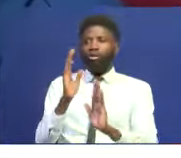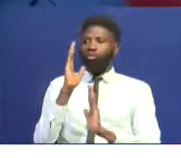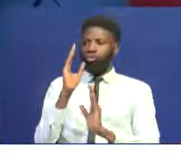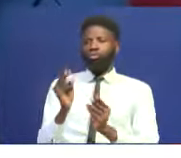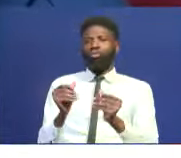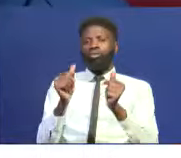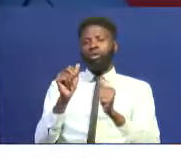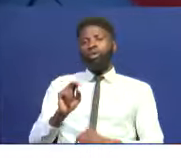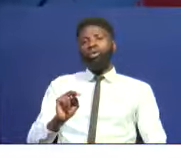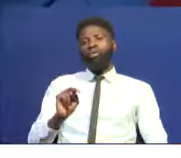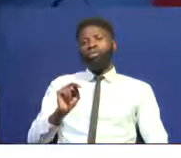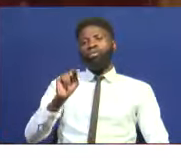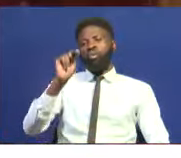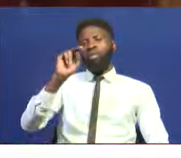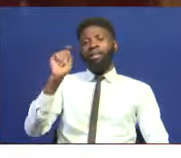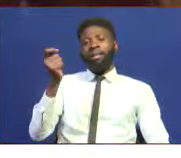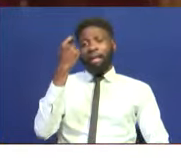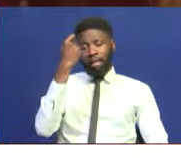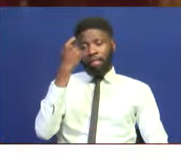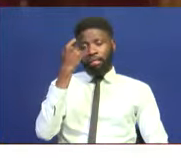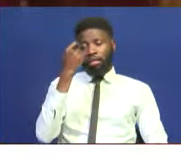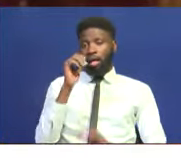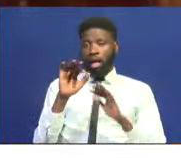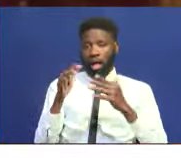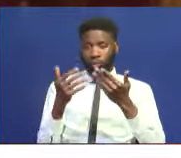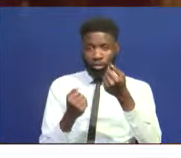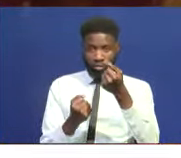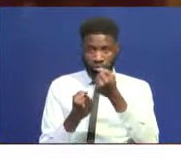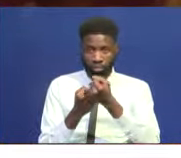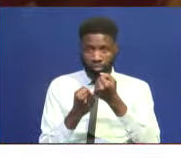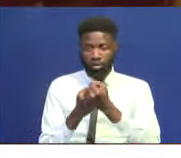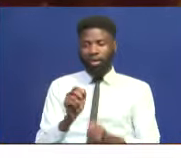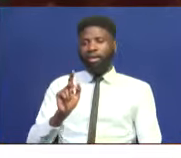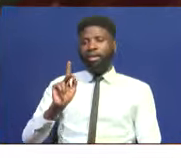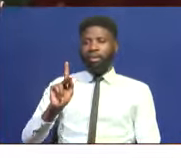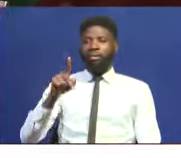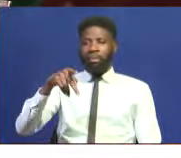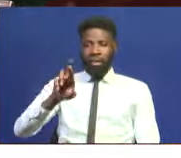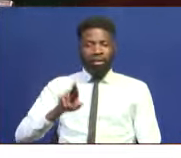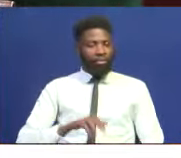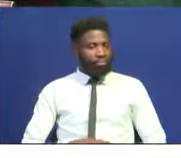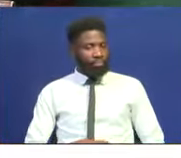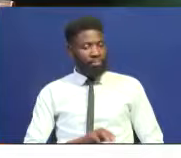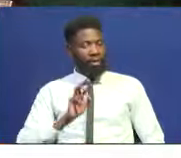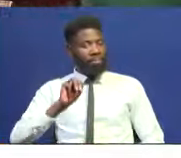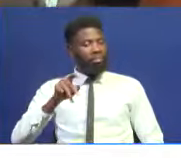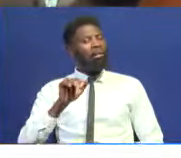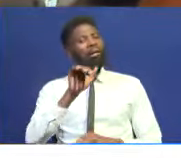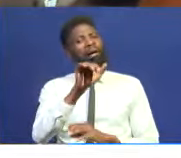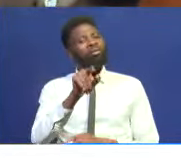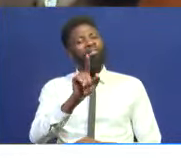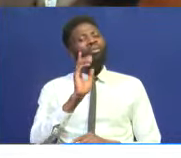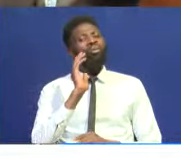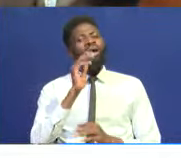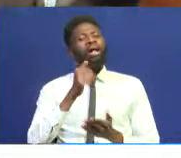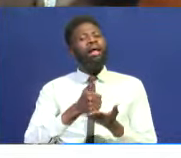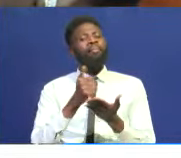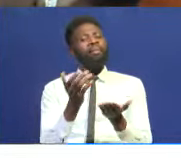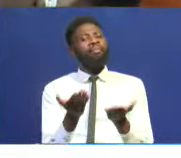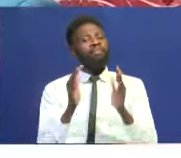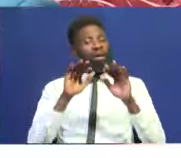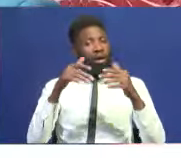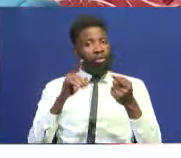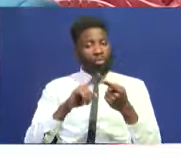Wabunge walimtaka Kanja kuelezea mikakati ambayo angetumia ili kuimarisha ushirikiano kati ya polisi, idara